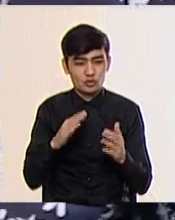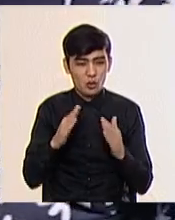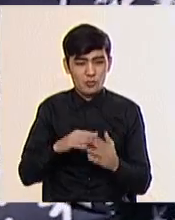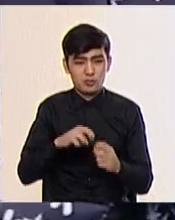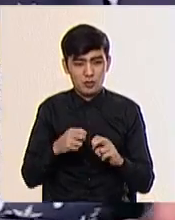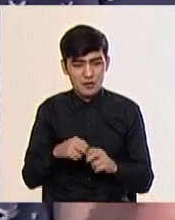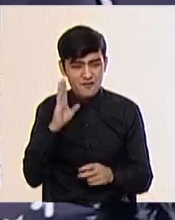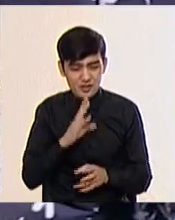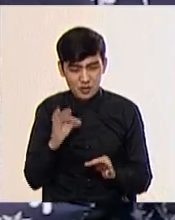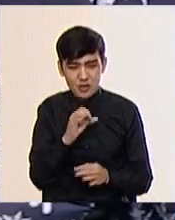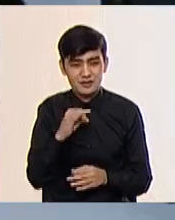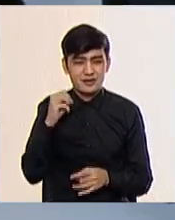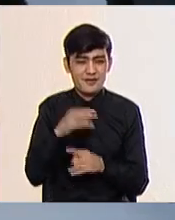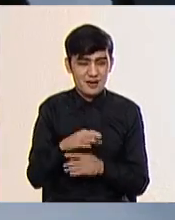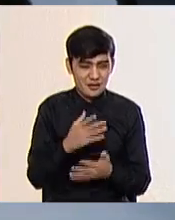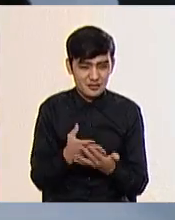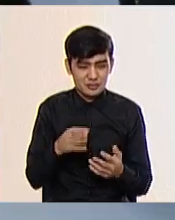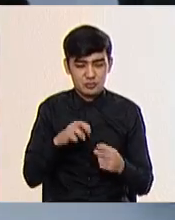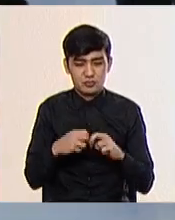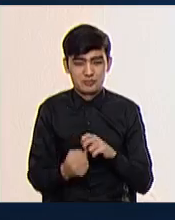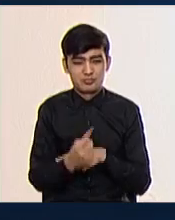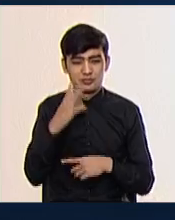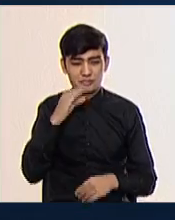с водой, и со светом.